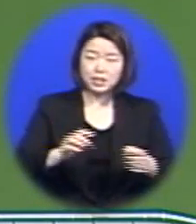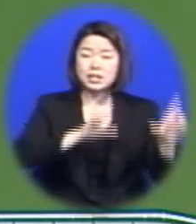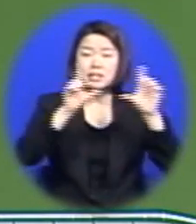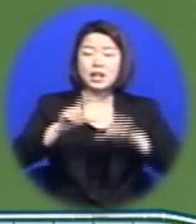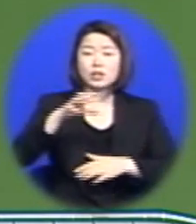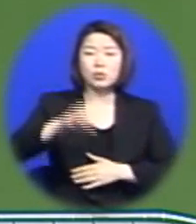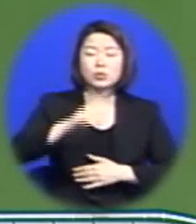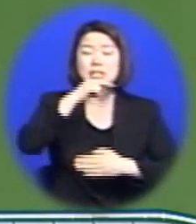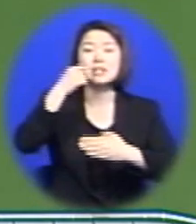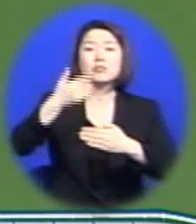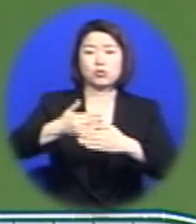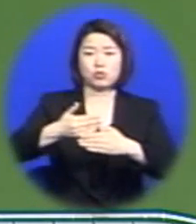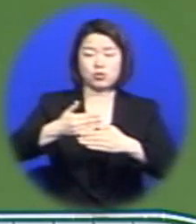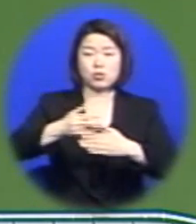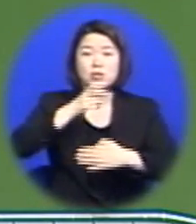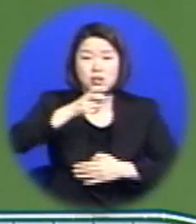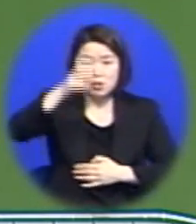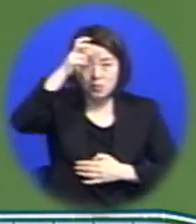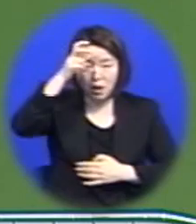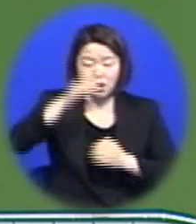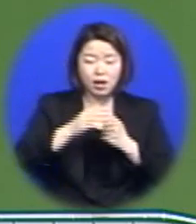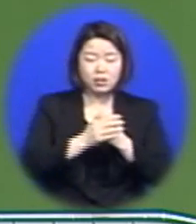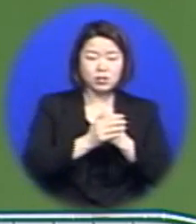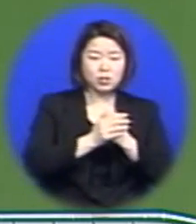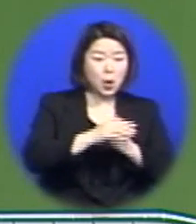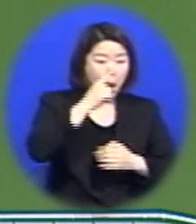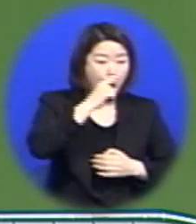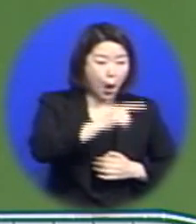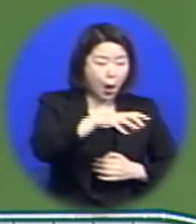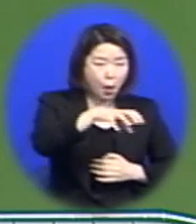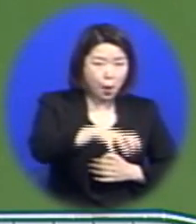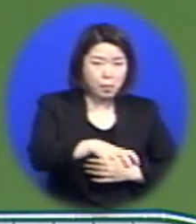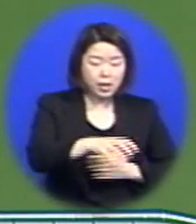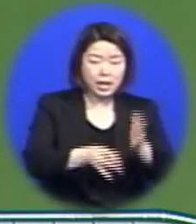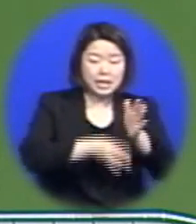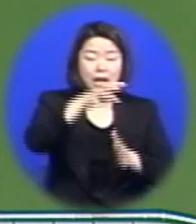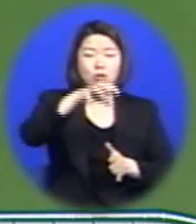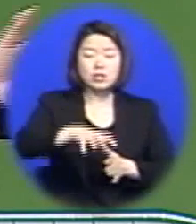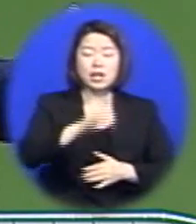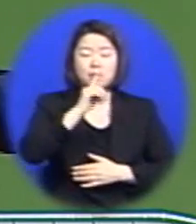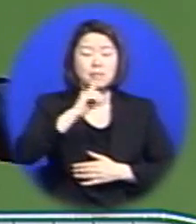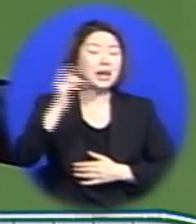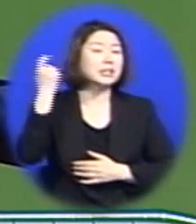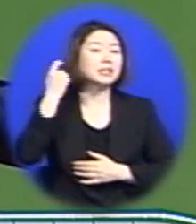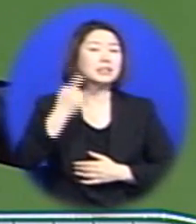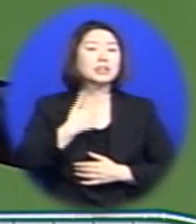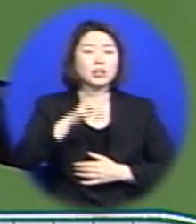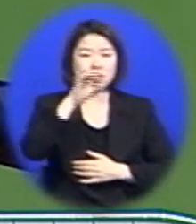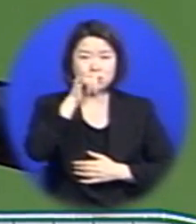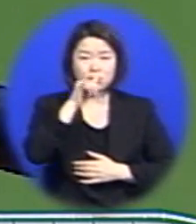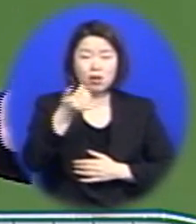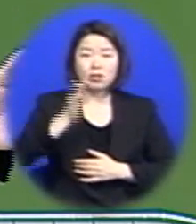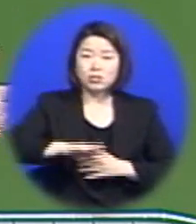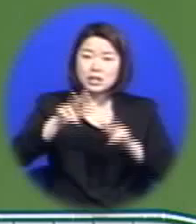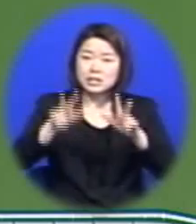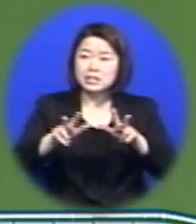북쪽입니다 평양은 동방에 예루살렘이라는 별명까지 들었던 것입니다 근데 지금 어떻게